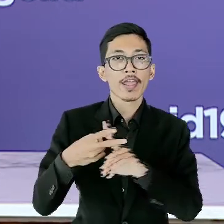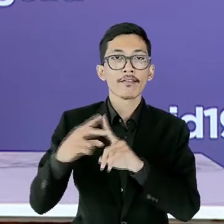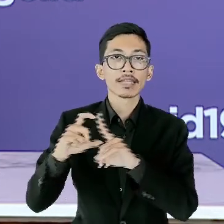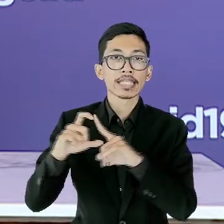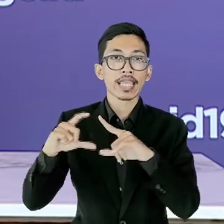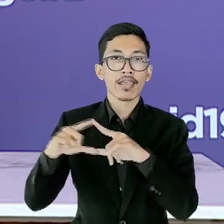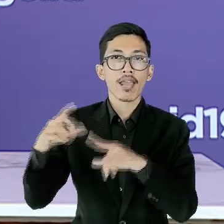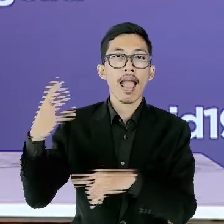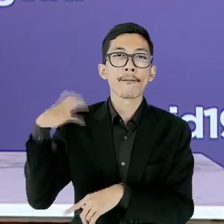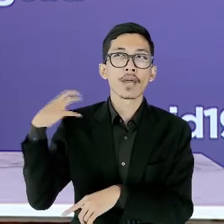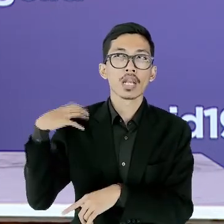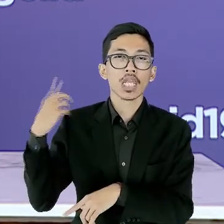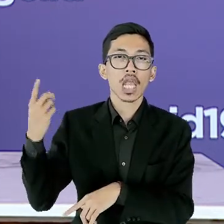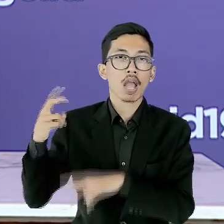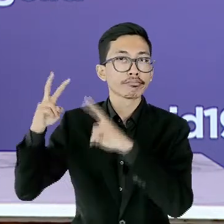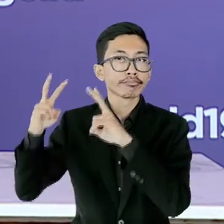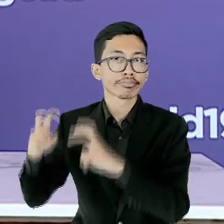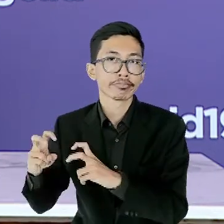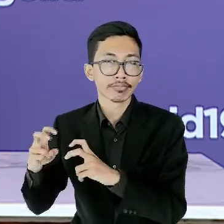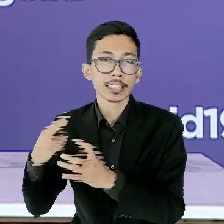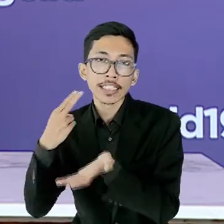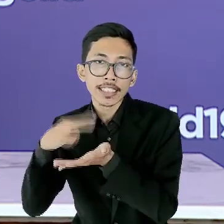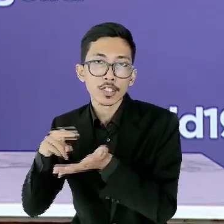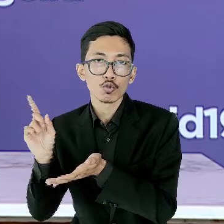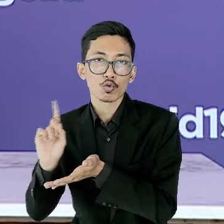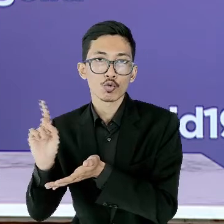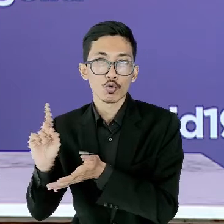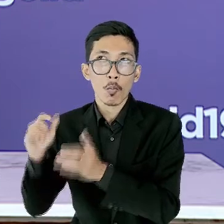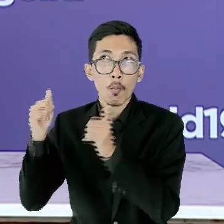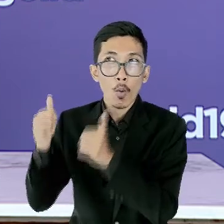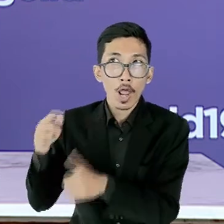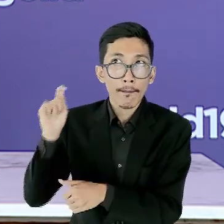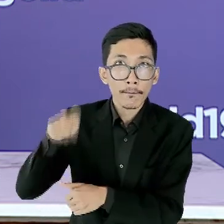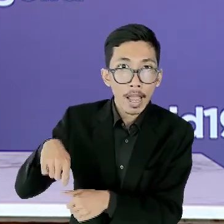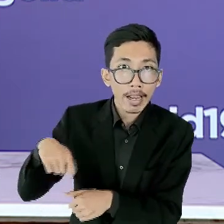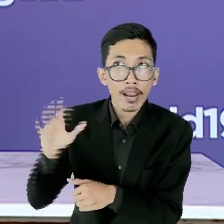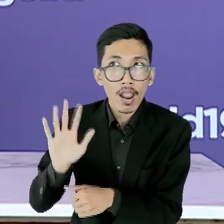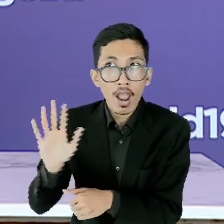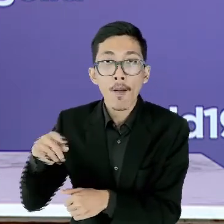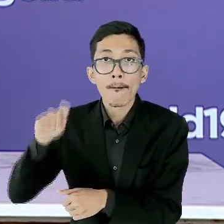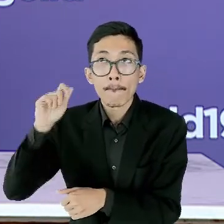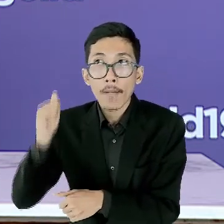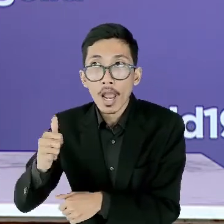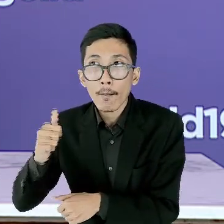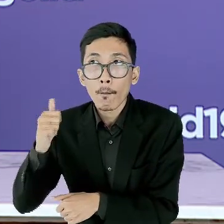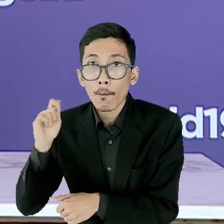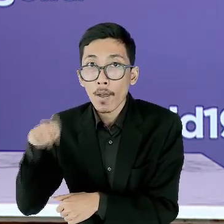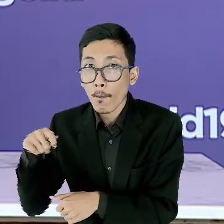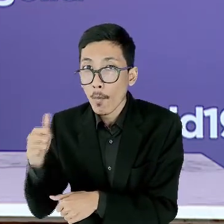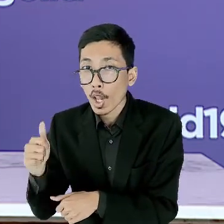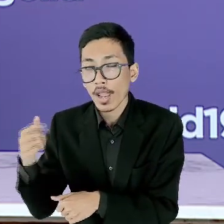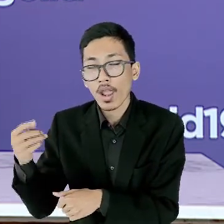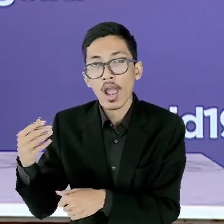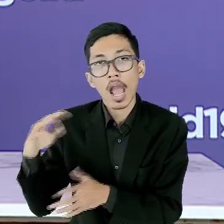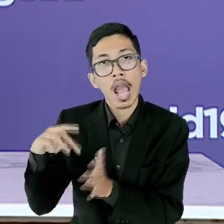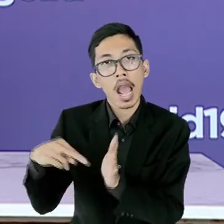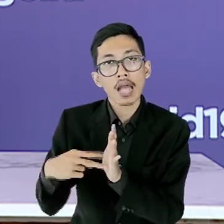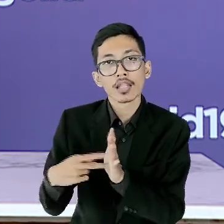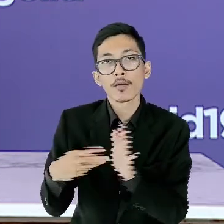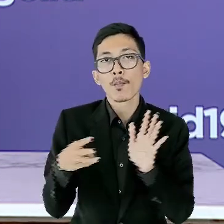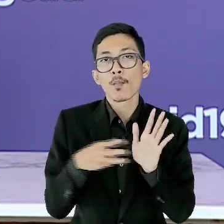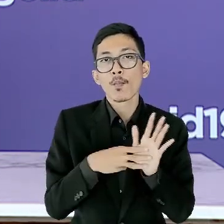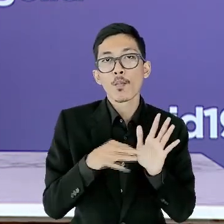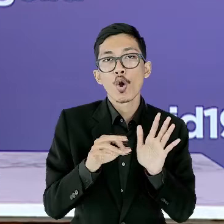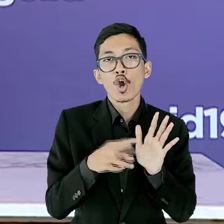Obat di Amerika Serikat. Sama halnya sebelum dapat digunakan di Indonesia, tentu saja obat Molnupiravir